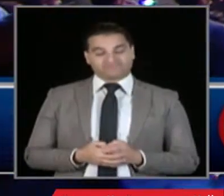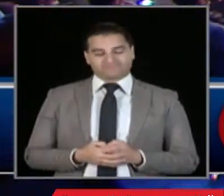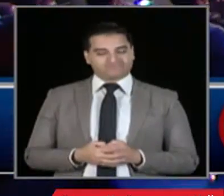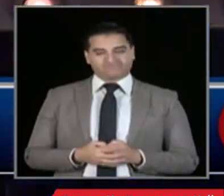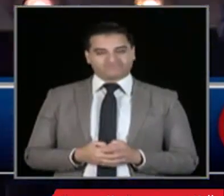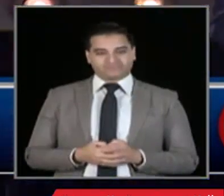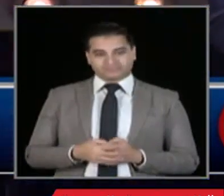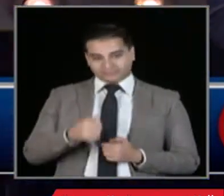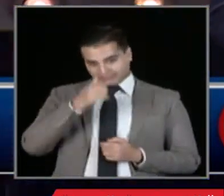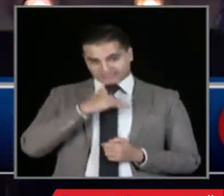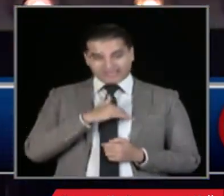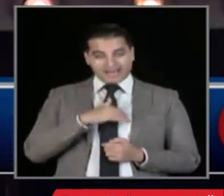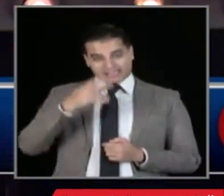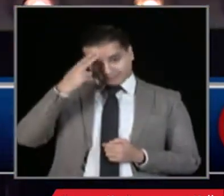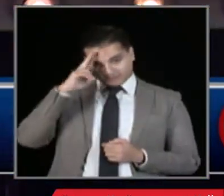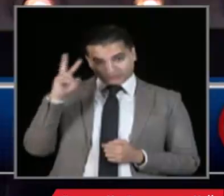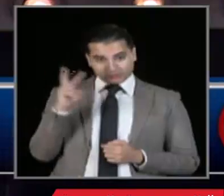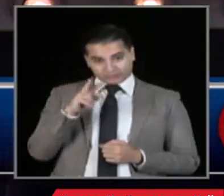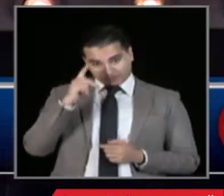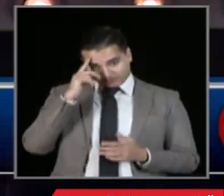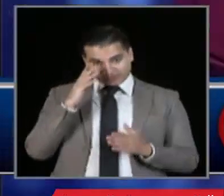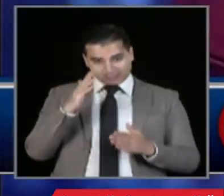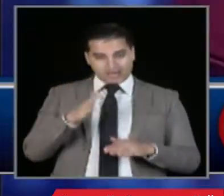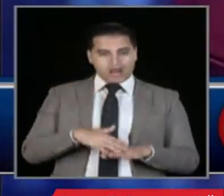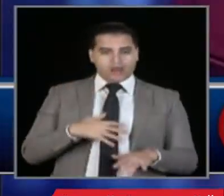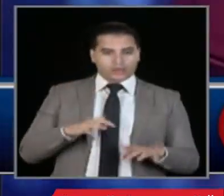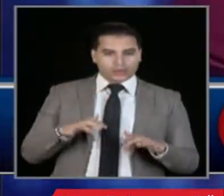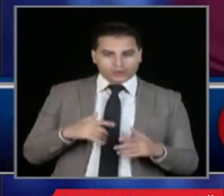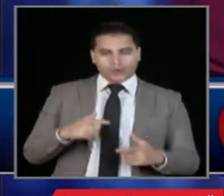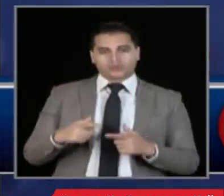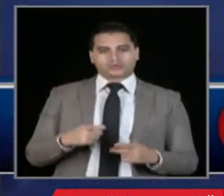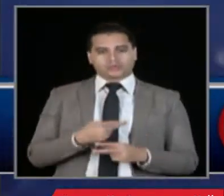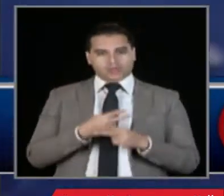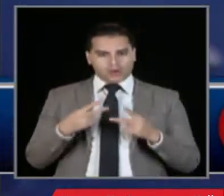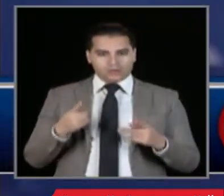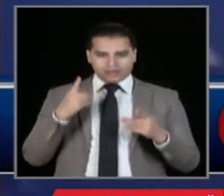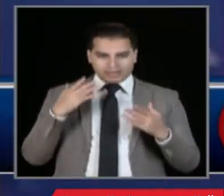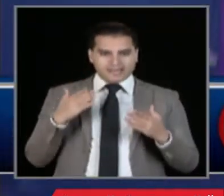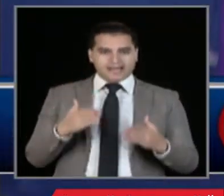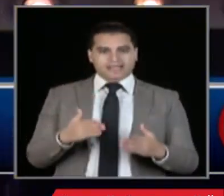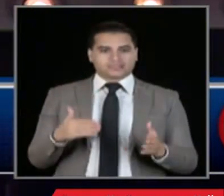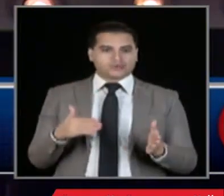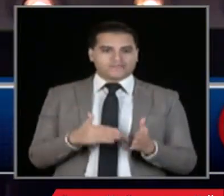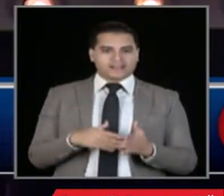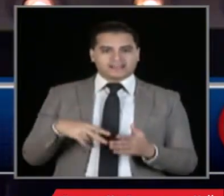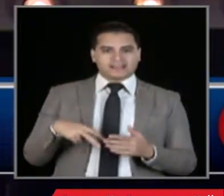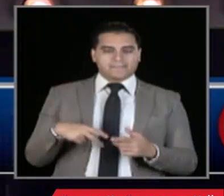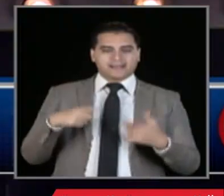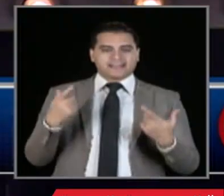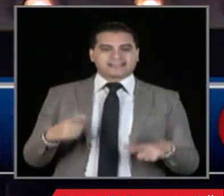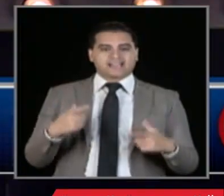اللي زعل بقى إن أنتوا مهتمين بالتكنولوجيا واللي بيحصل، و80